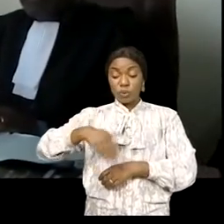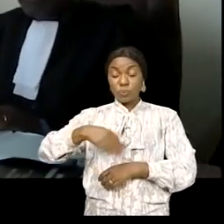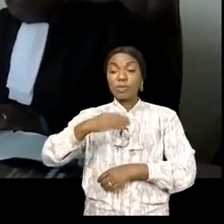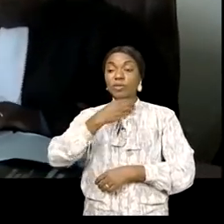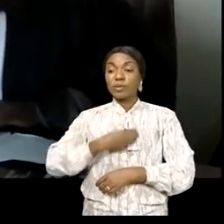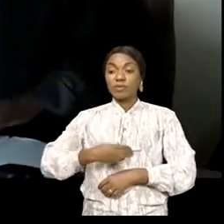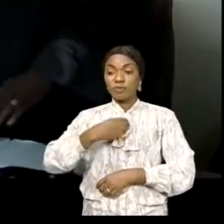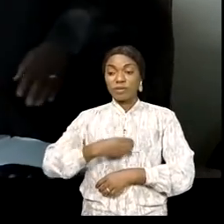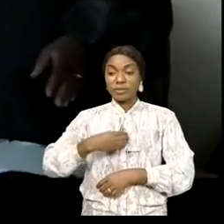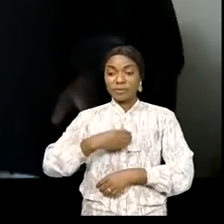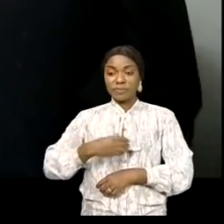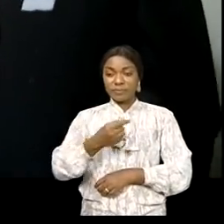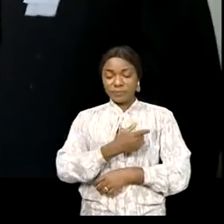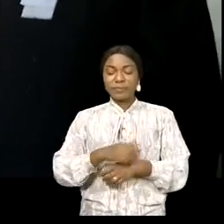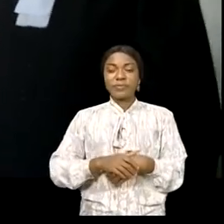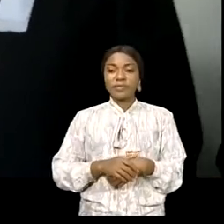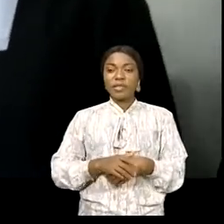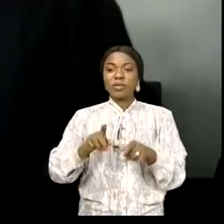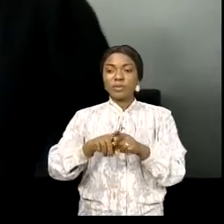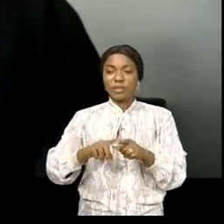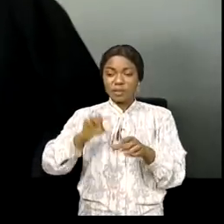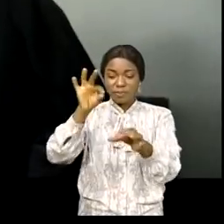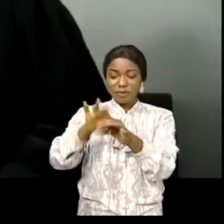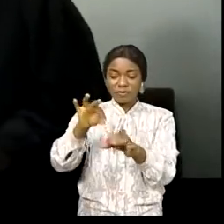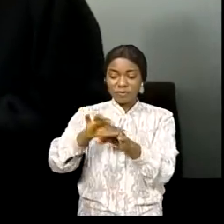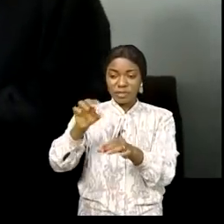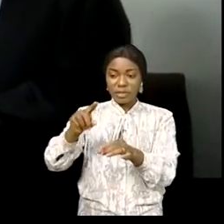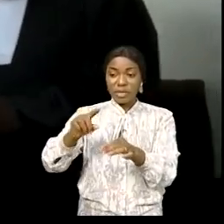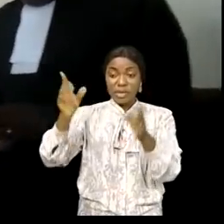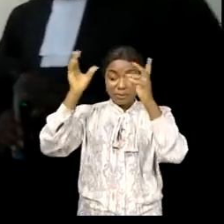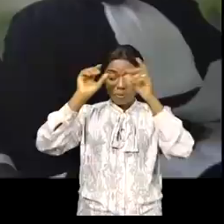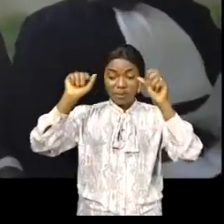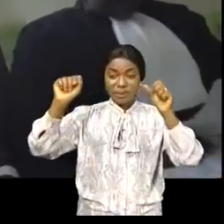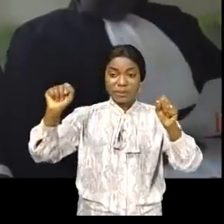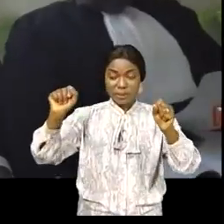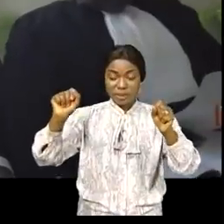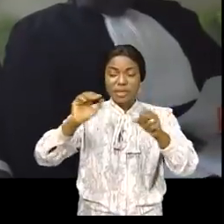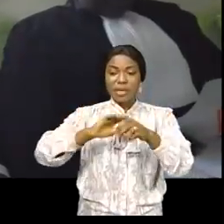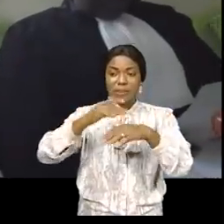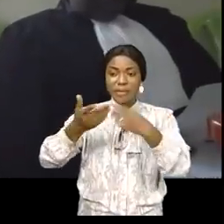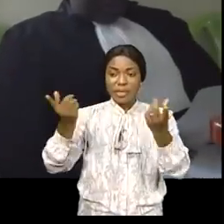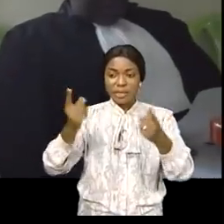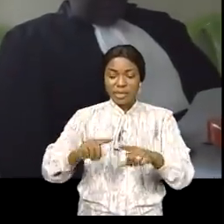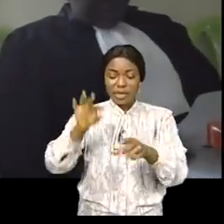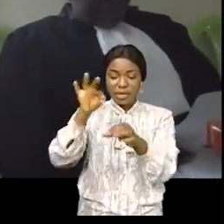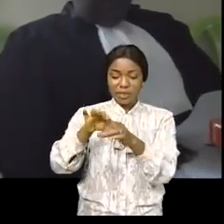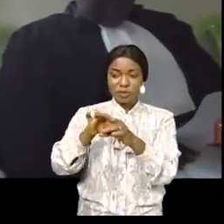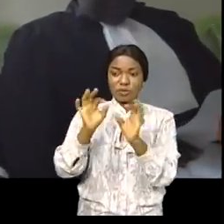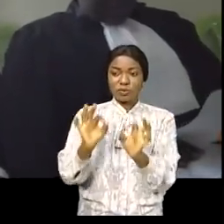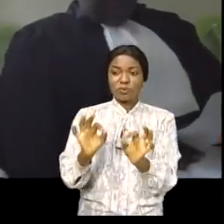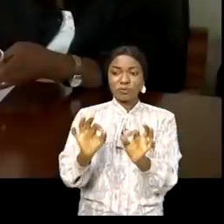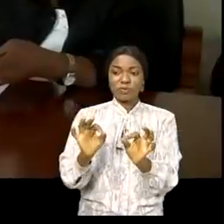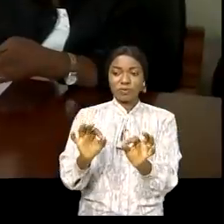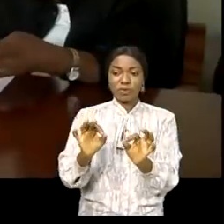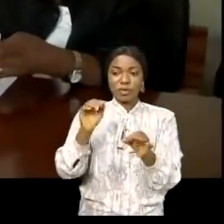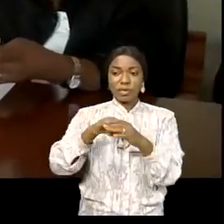Koni. Maître Epotamonama vient d'être élu bâtonnier de ces barreaux et à sa propre succession au cours de l'élection du nouveau gestionnaire du barreau du